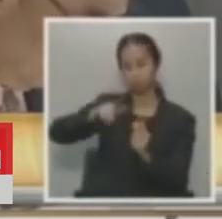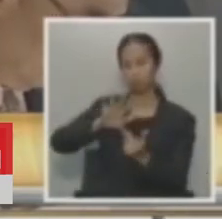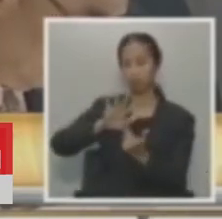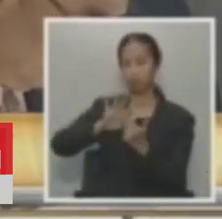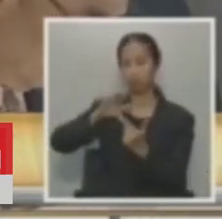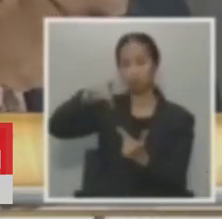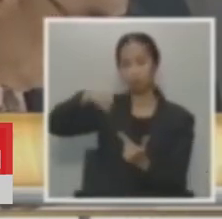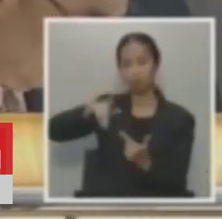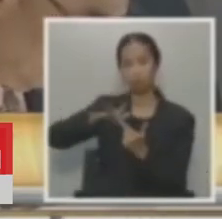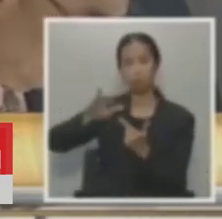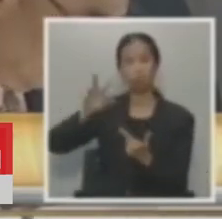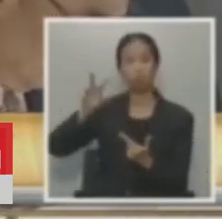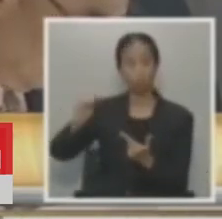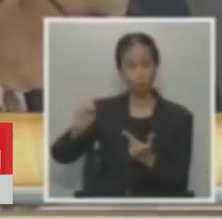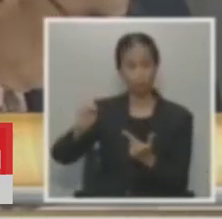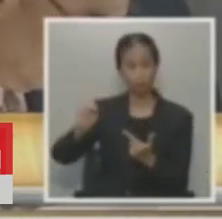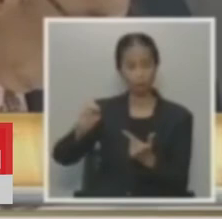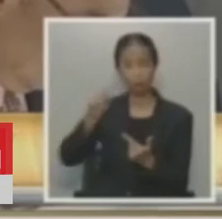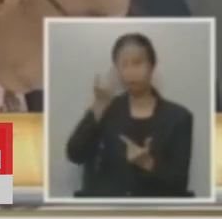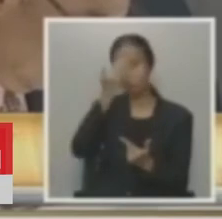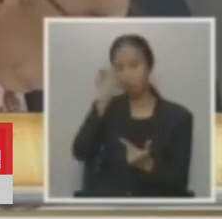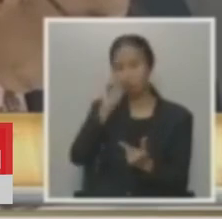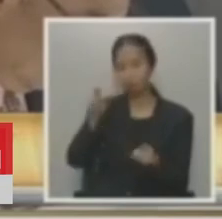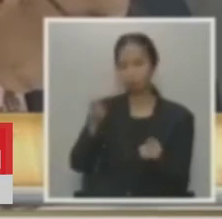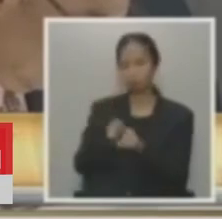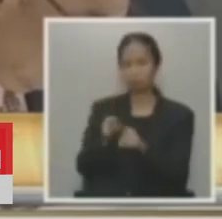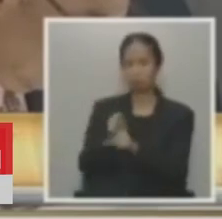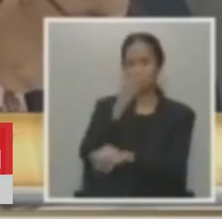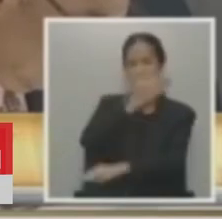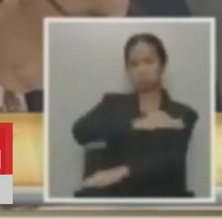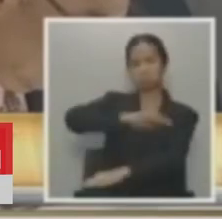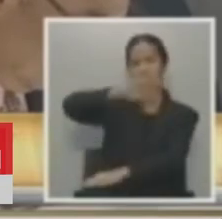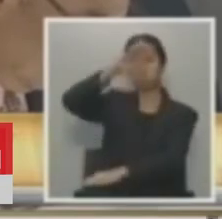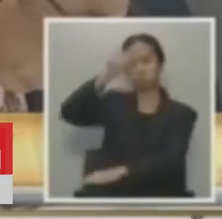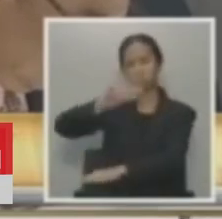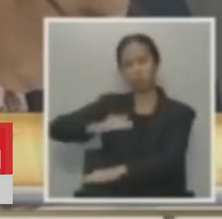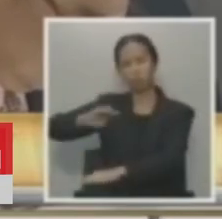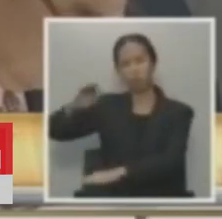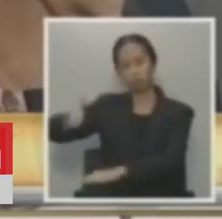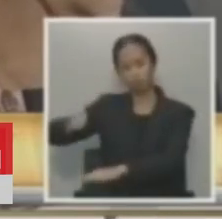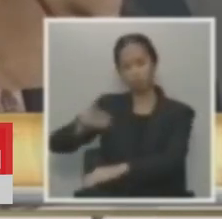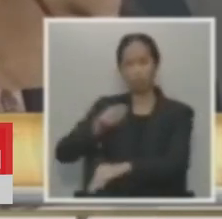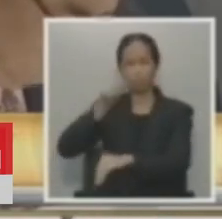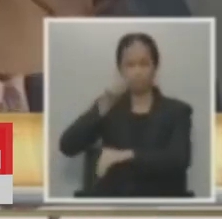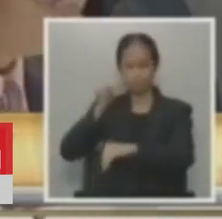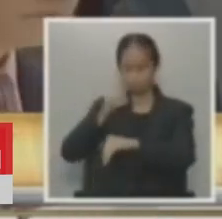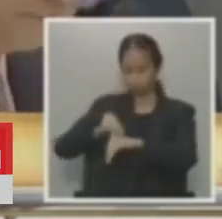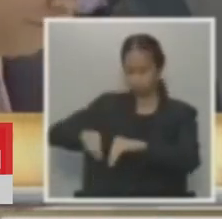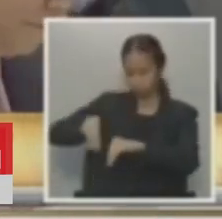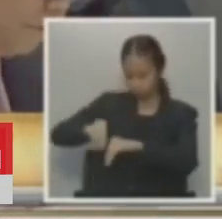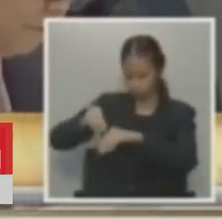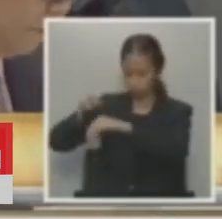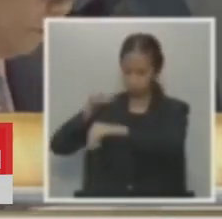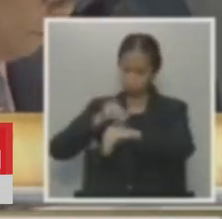อที่ตั้งอยู่บนภูพานหมู่บ้านต่างๆก็หลายหมู่บ้าน